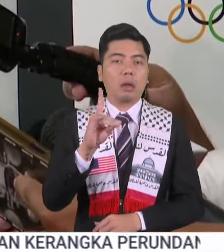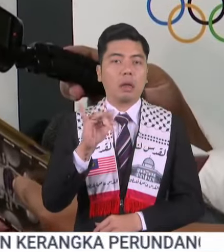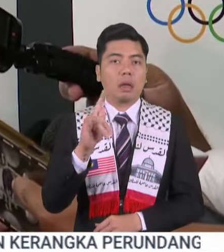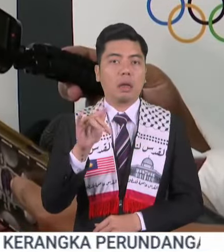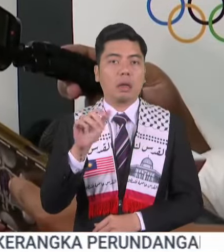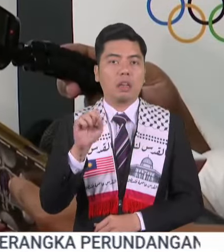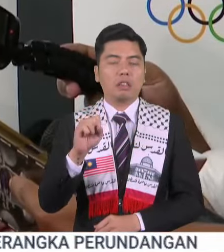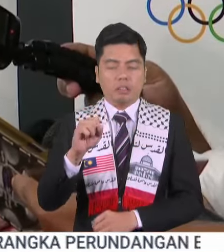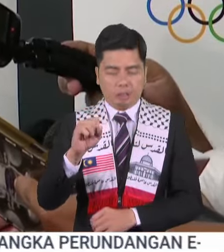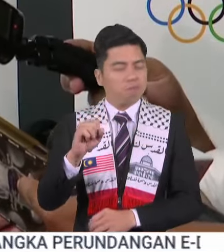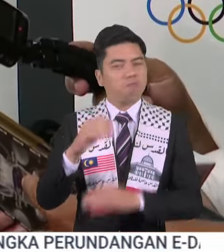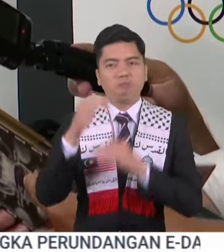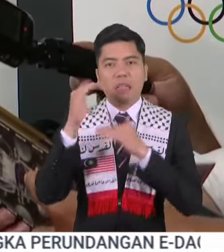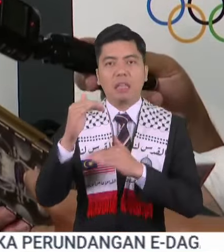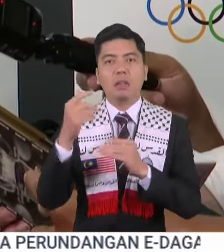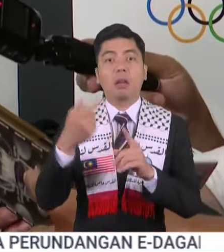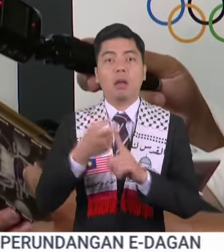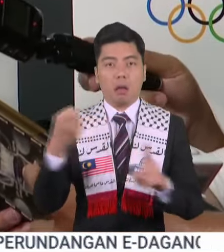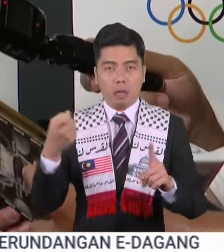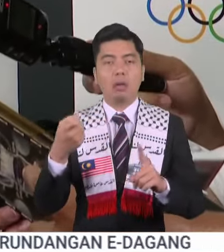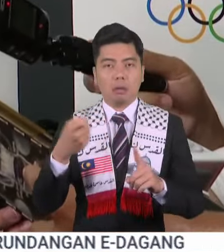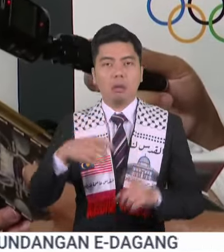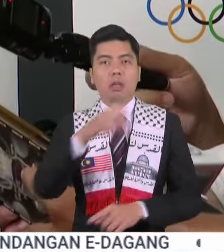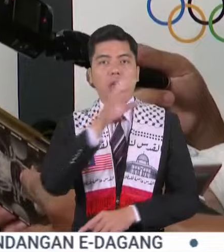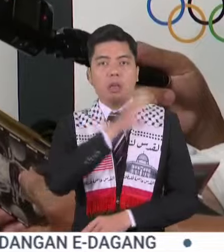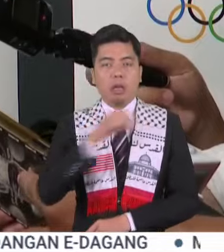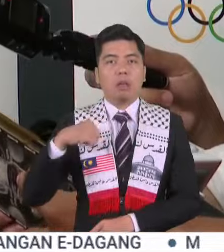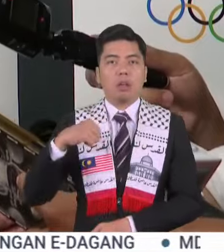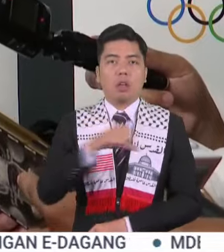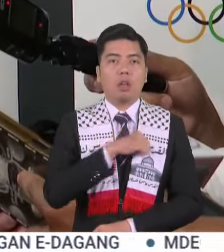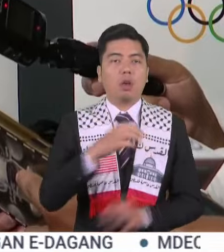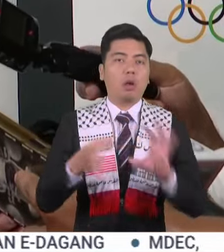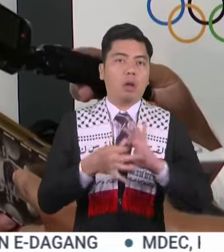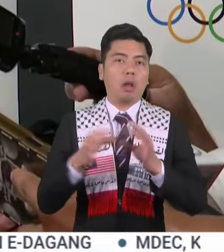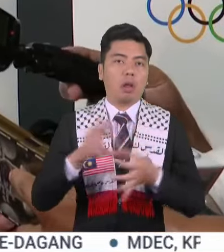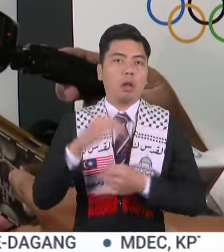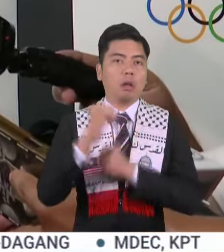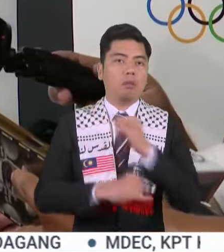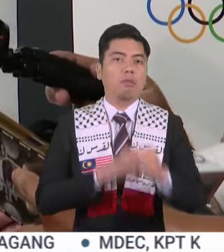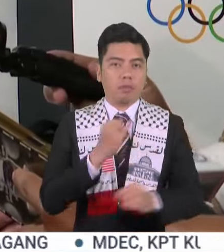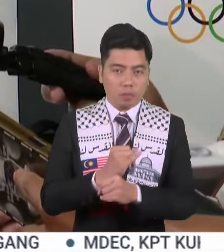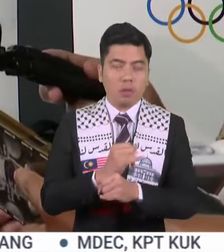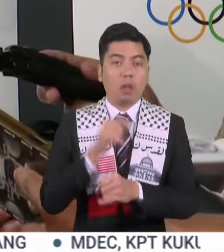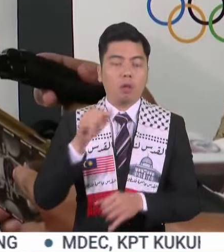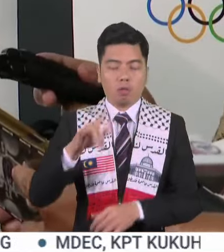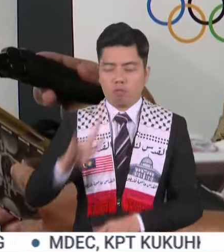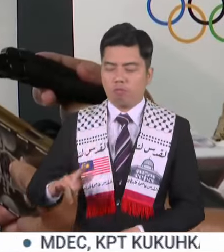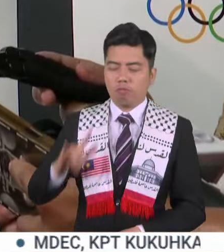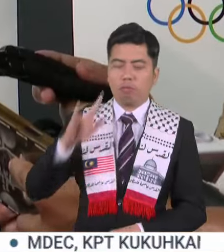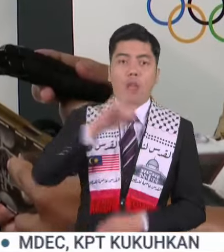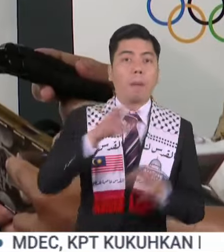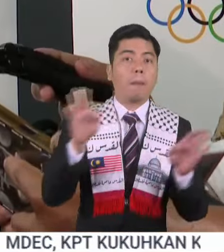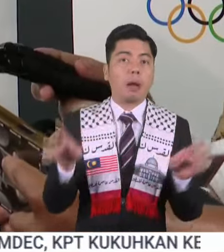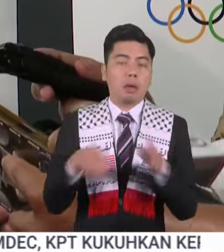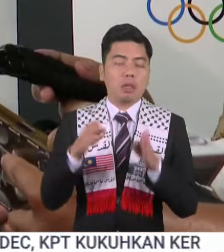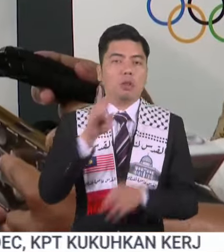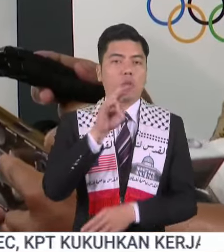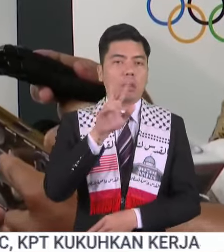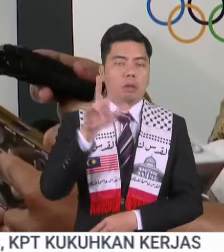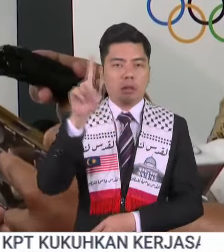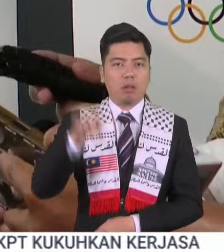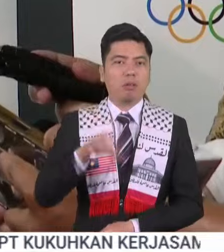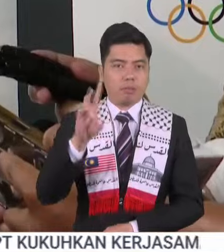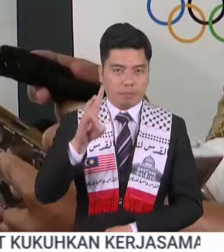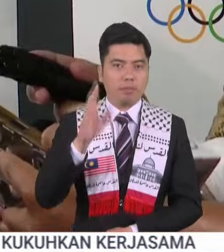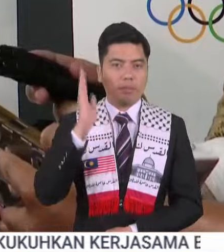terhad dikeluarkan oleh jawatan kuasa Olimpik Antarabangsa. Jin Wei akan berlepas ke Paris 23 Julai ini.